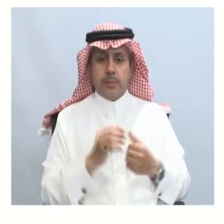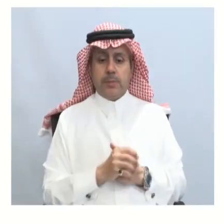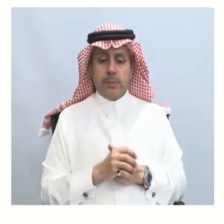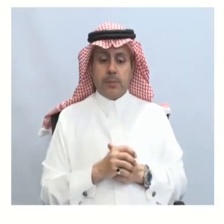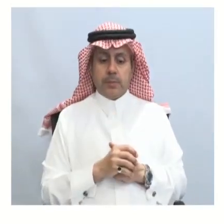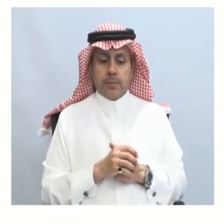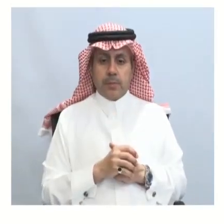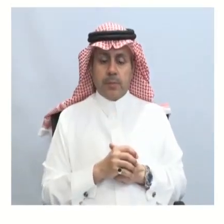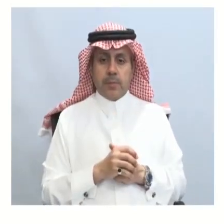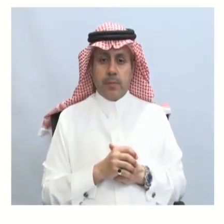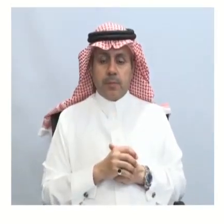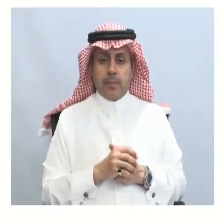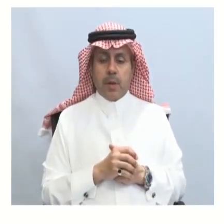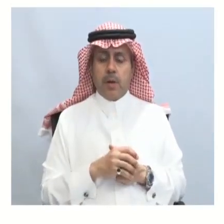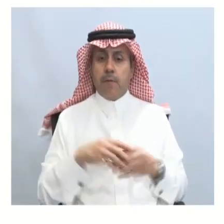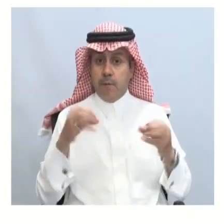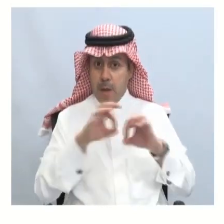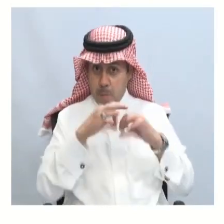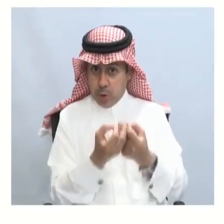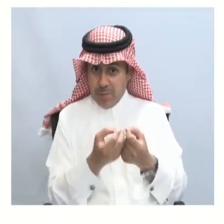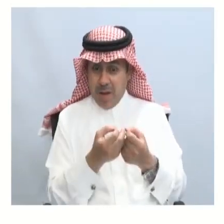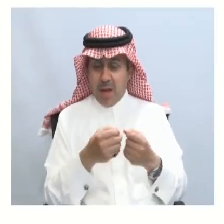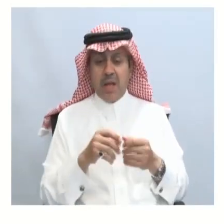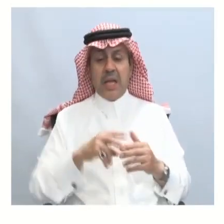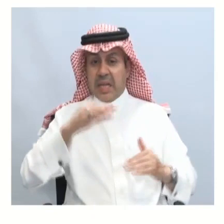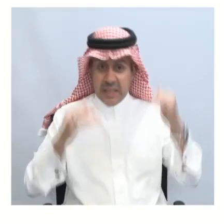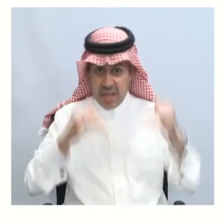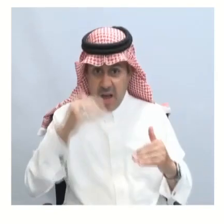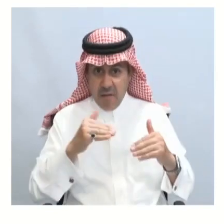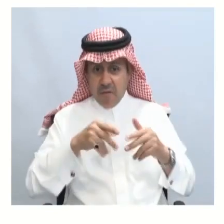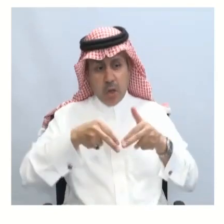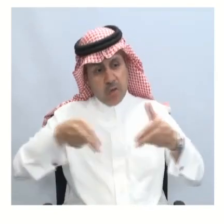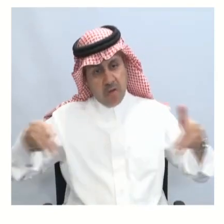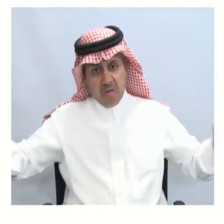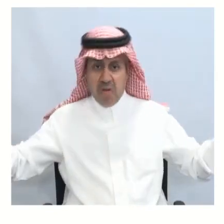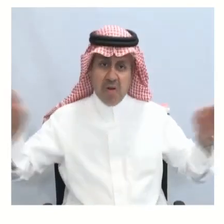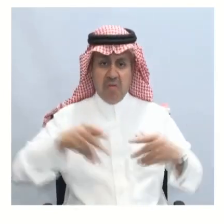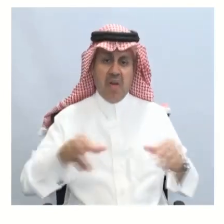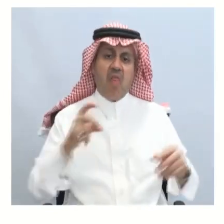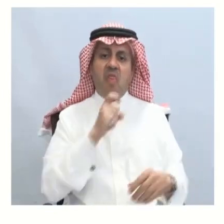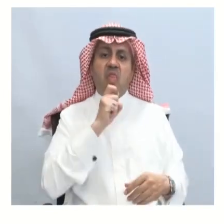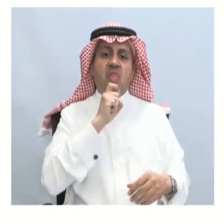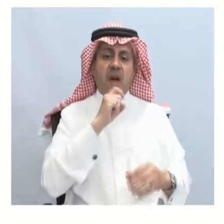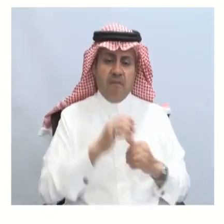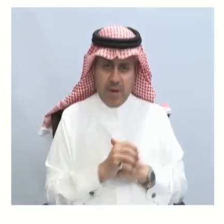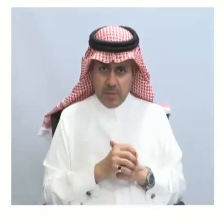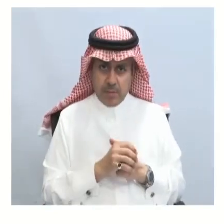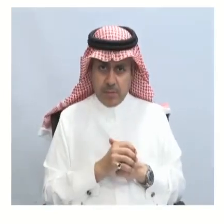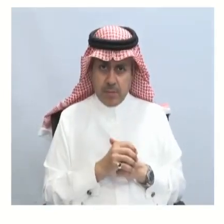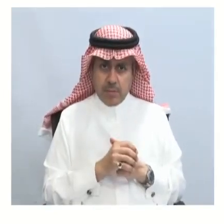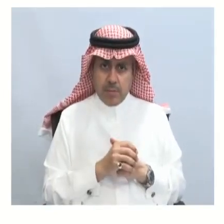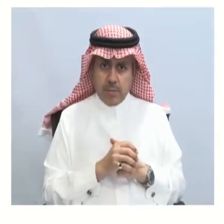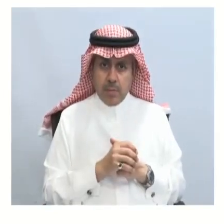فاذا في حال الاختلاف يحصل ماذا يحصل التفرق والتشرد فيحصل عدم